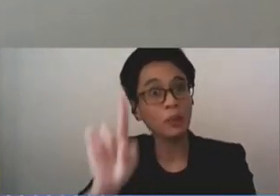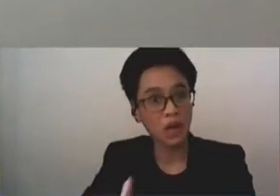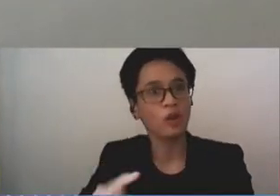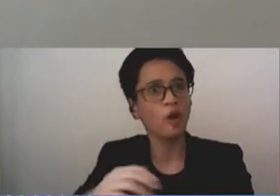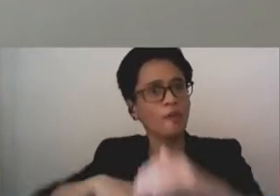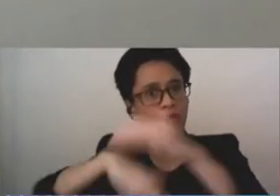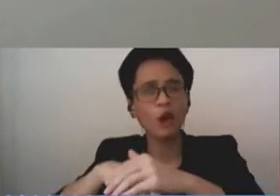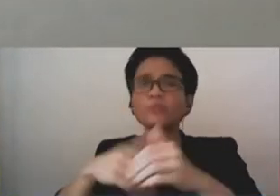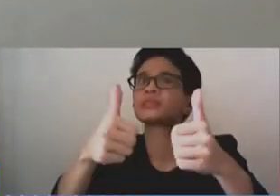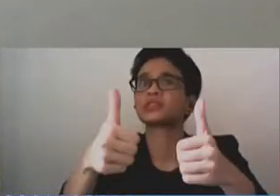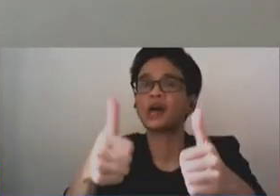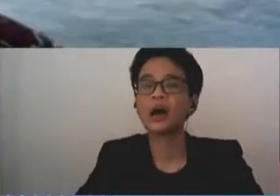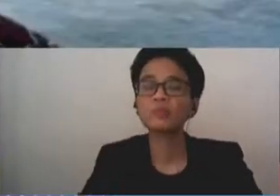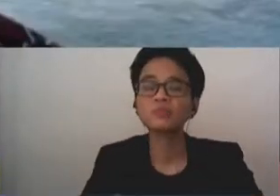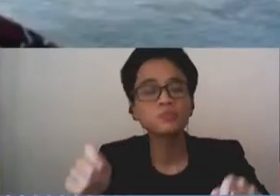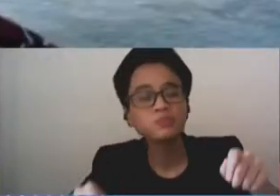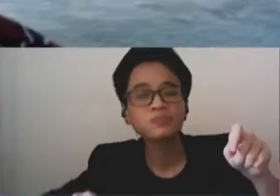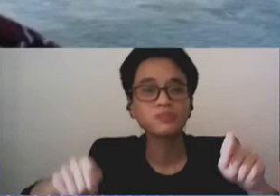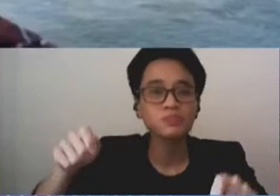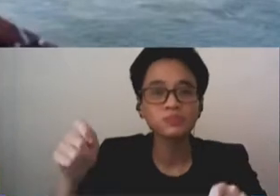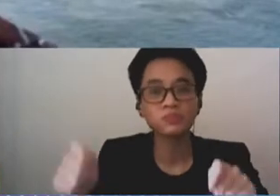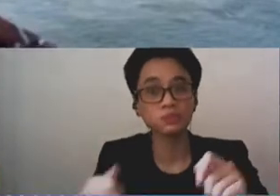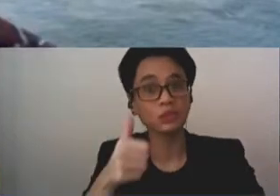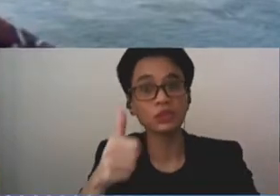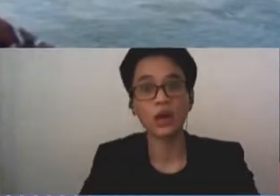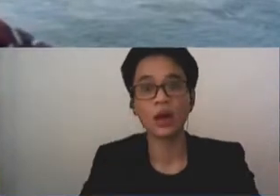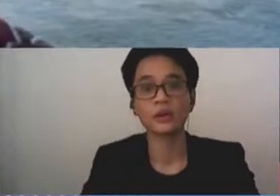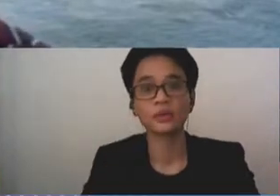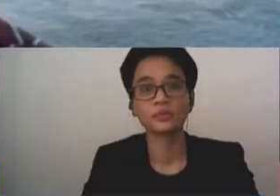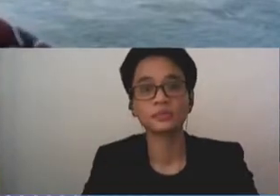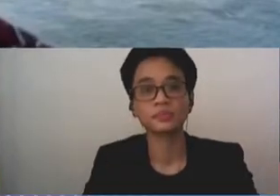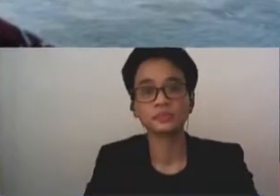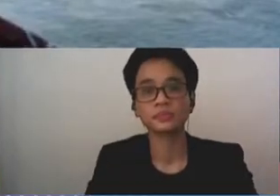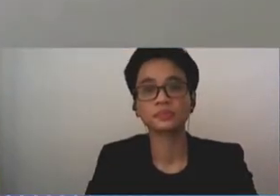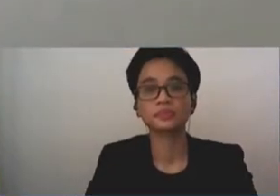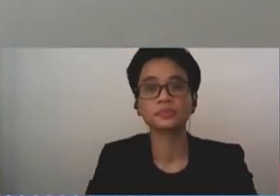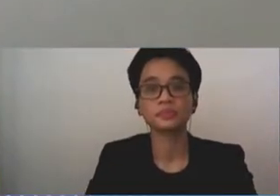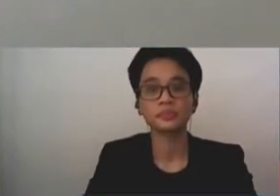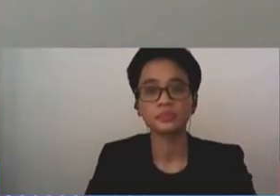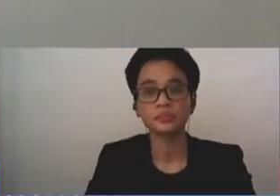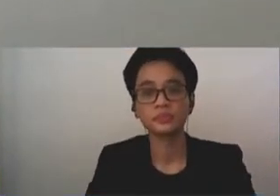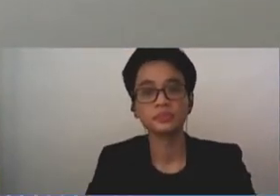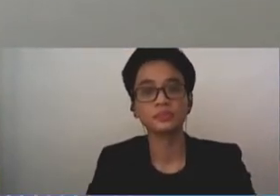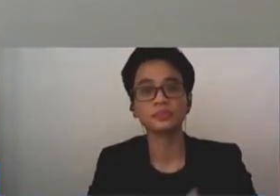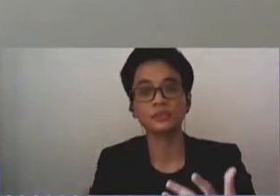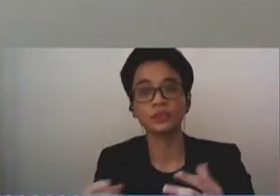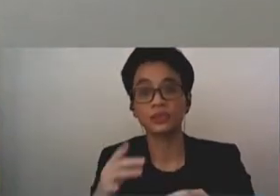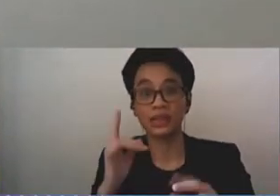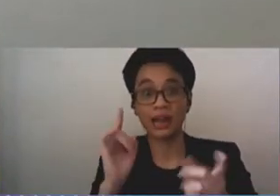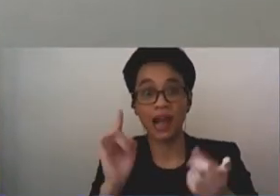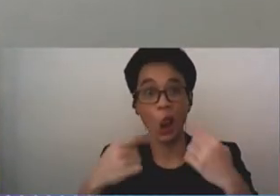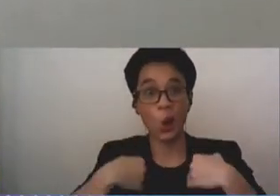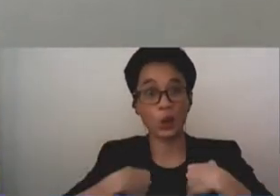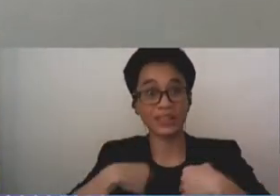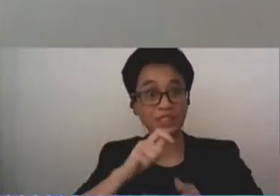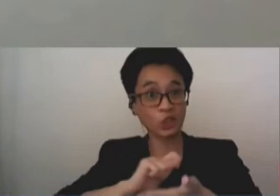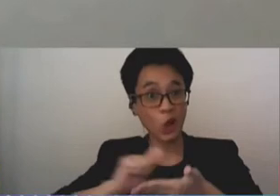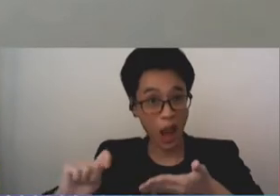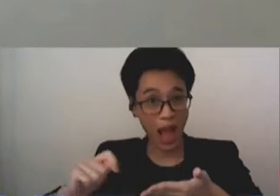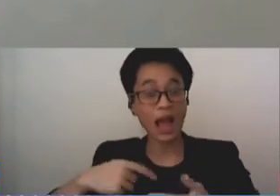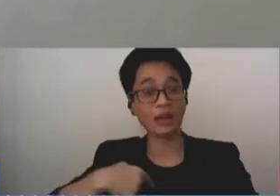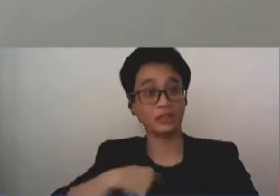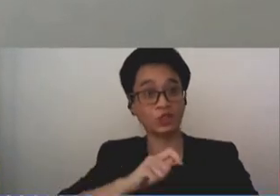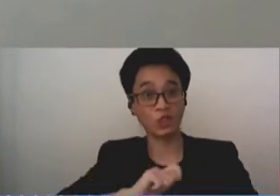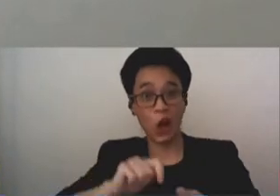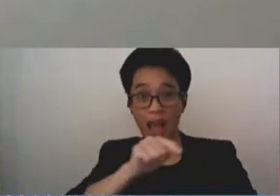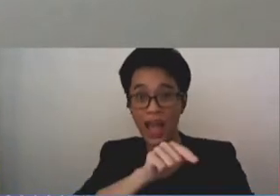lebih nerangin. Terus juga kalau di sekolah anak saya juga ada ekstra. Jadi di dalam